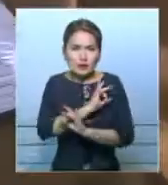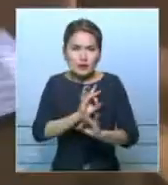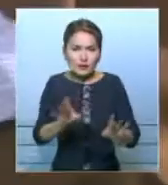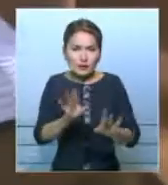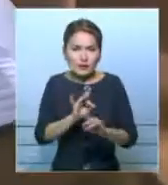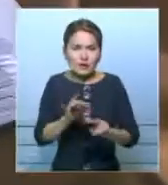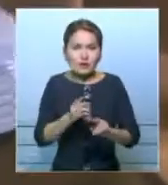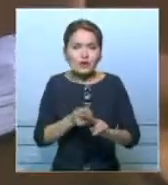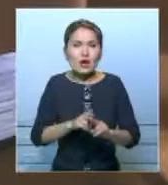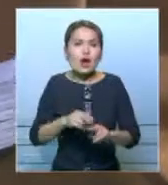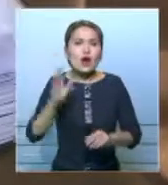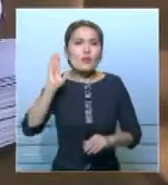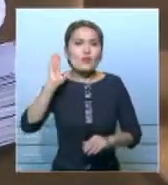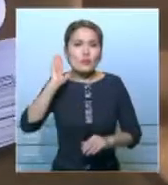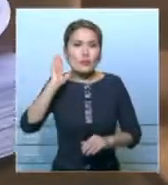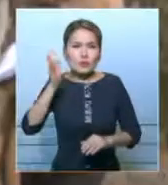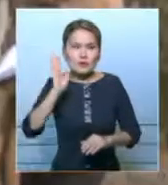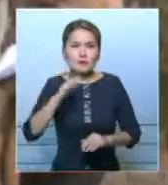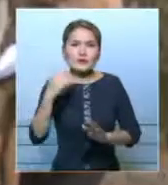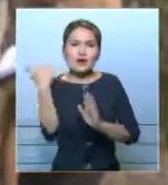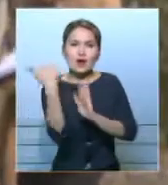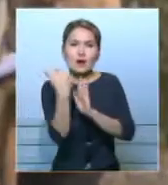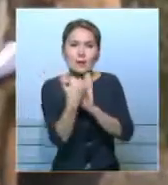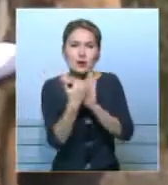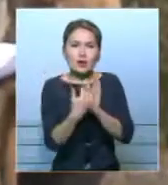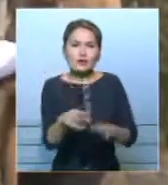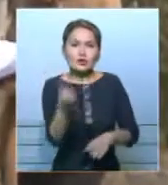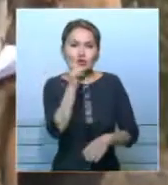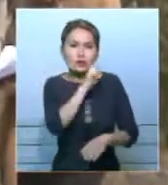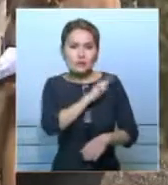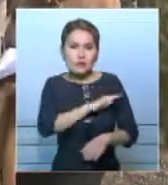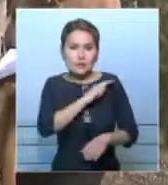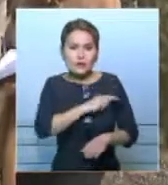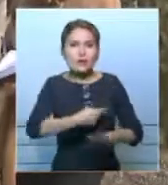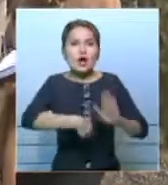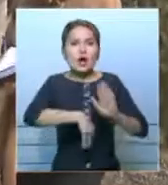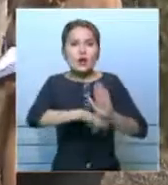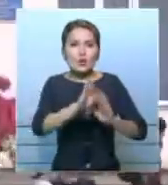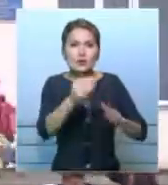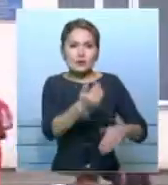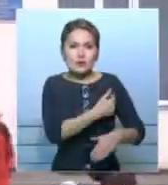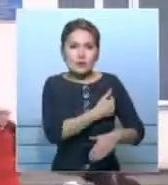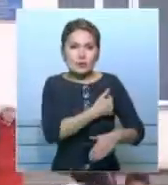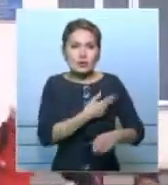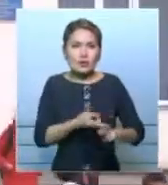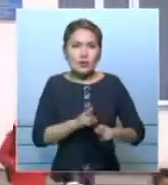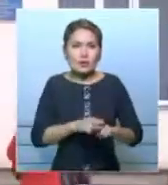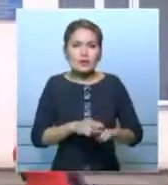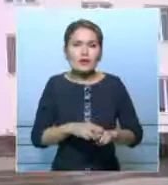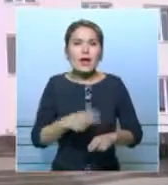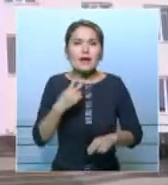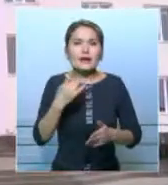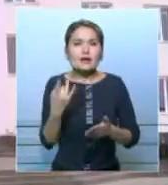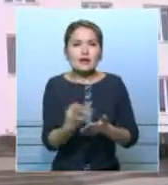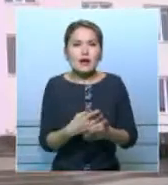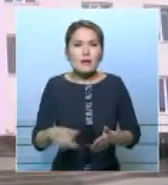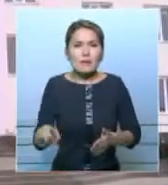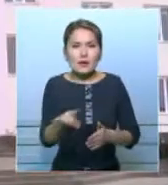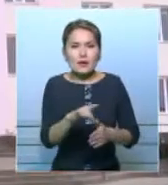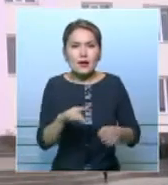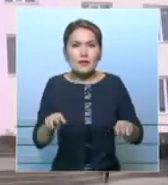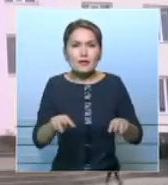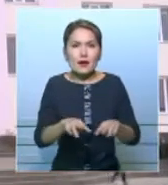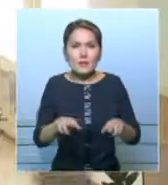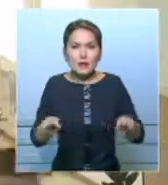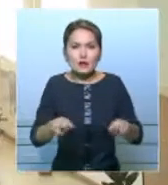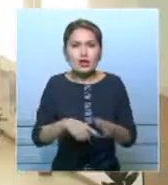Сондықтан өзінің сайлау алды бағдарламасында жұмысшылардың жағдайына жіті мән беріп отыр. Бұған дейін екі рет аудандық мәслихат